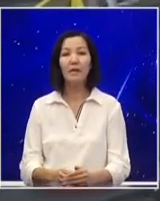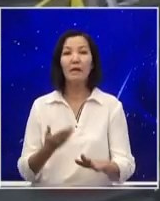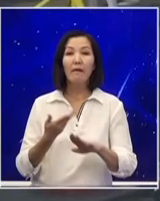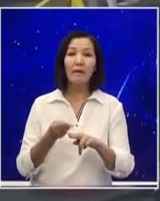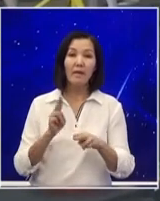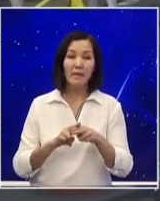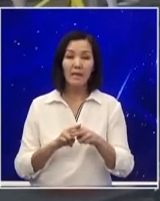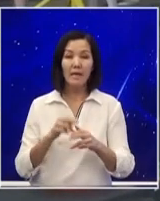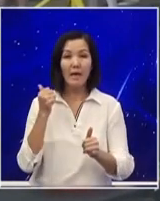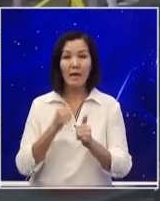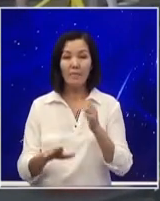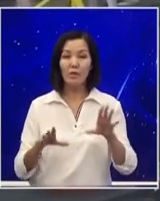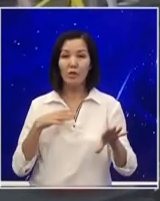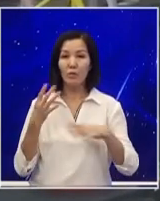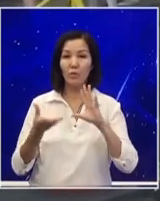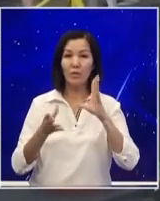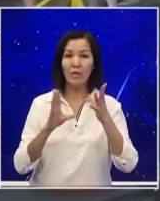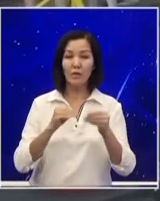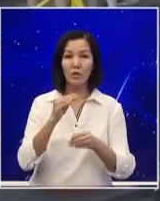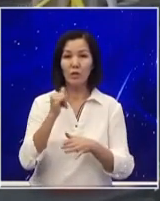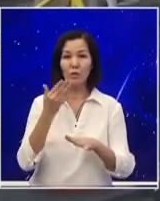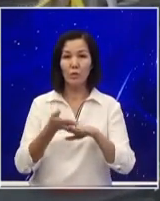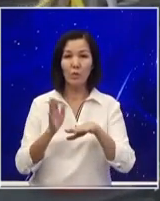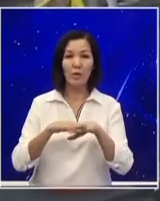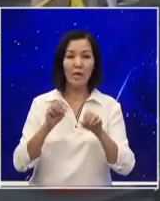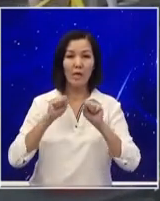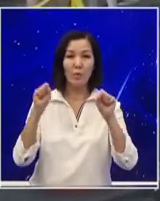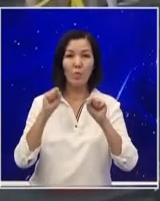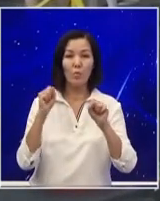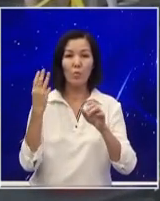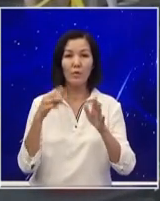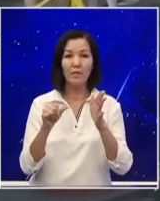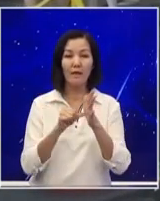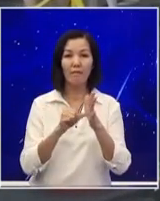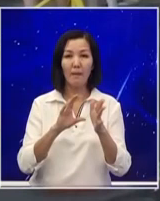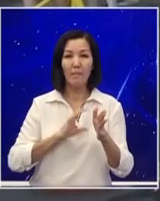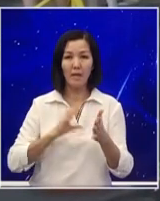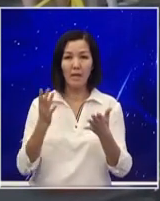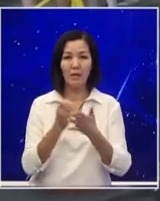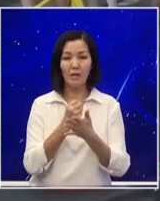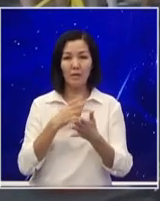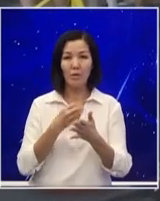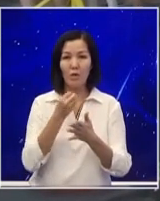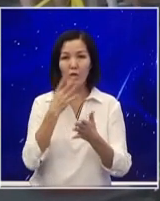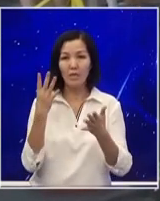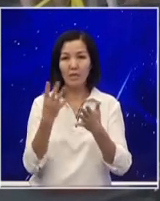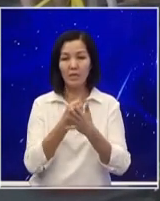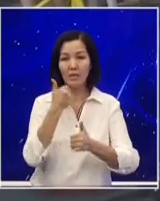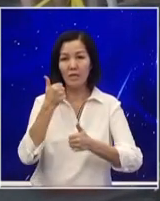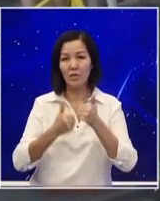әрбір жаттығудағы нәтижені есептейтін болсақ, жетісулық зілтемірішілер 36 медальға ие болды. Бұл жақсы көрсеткіш. Осы